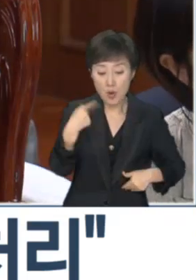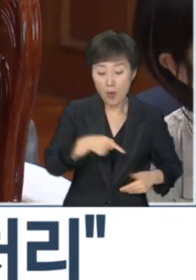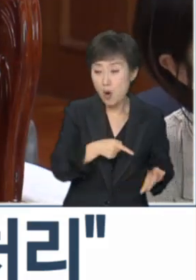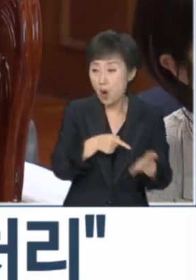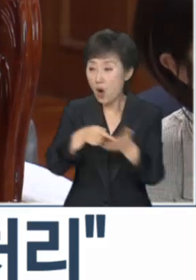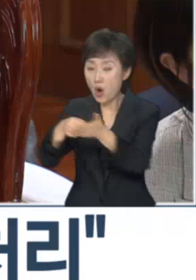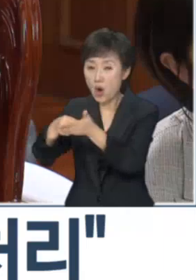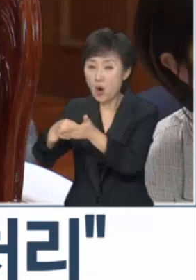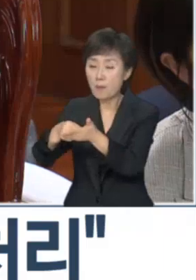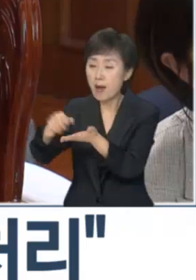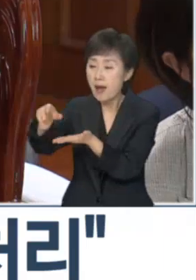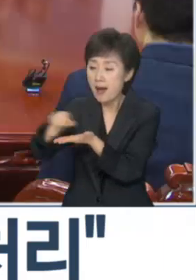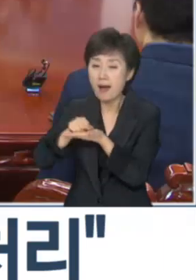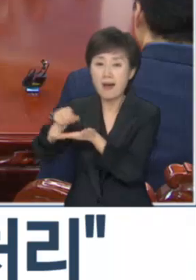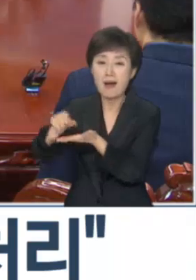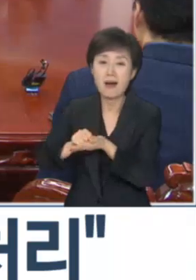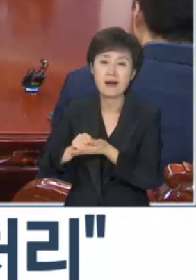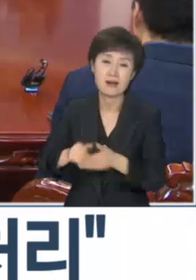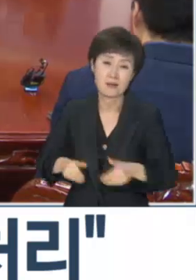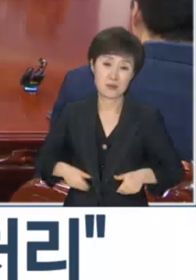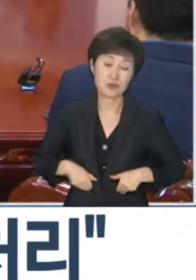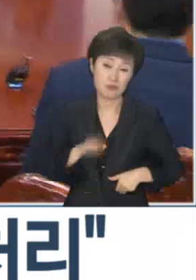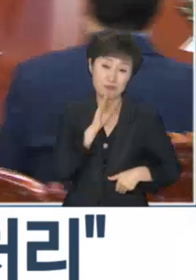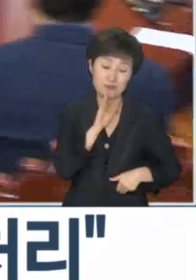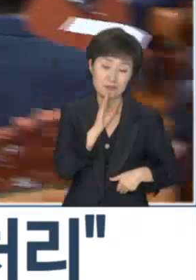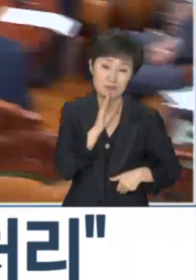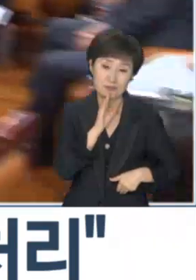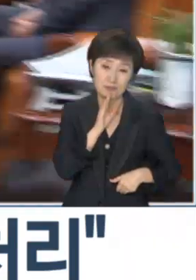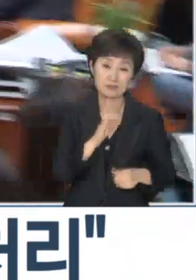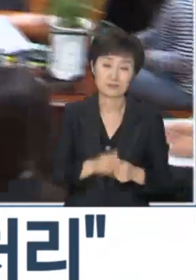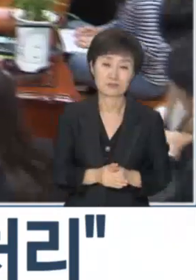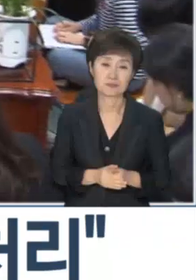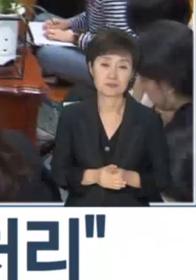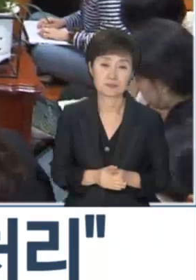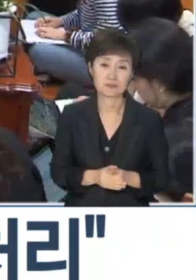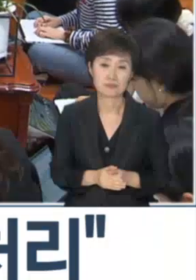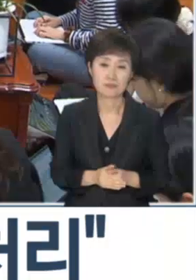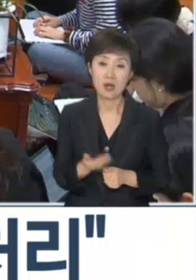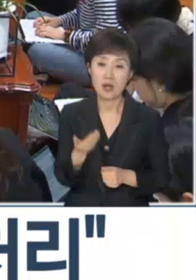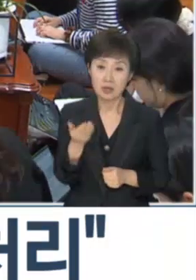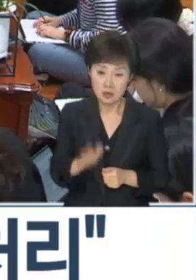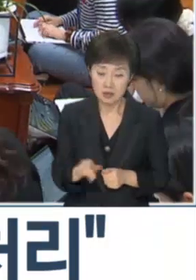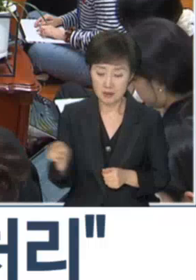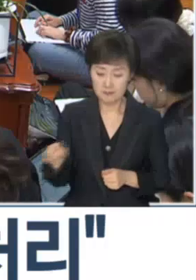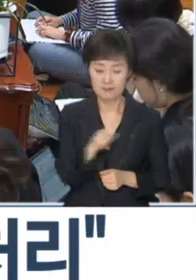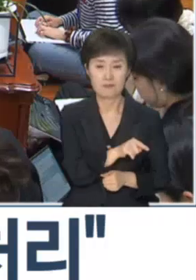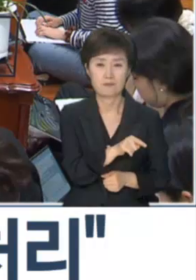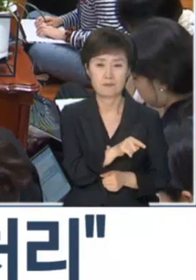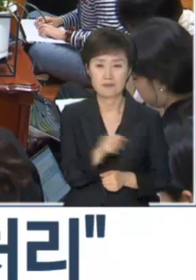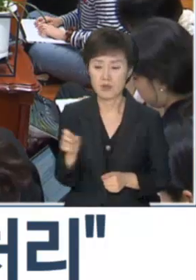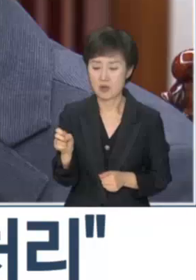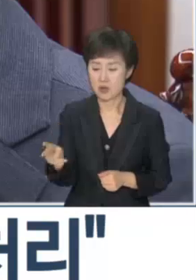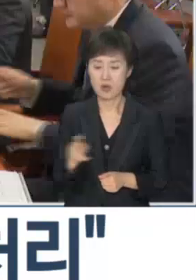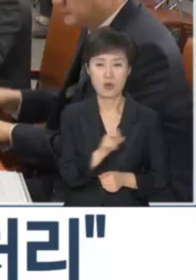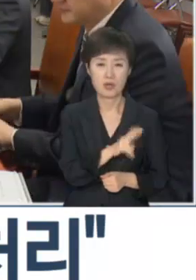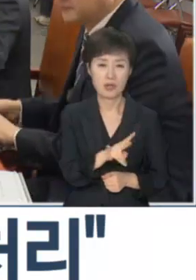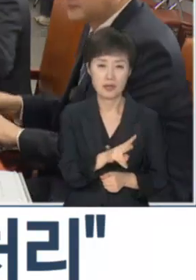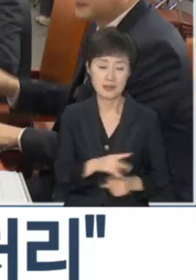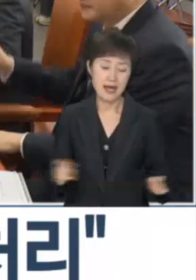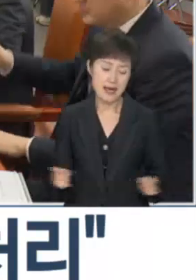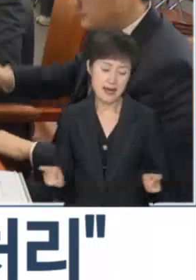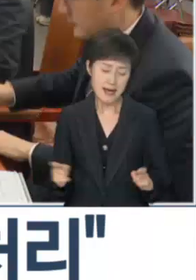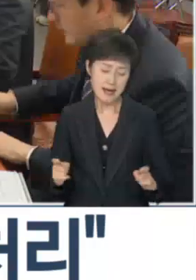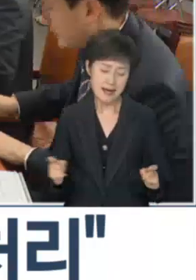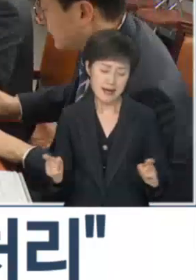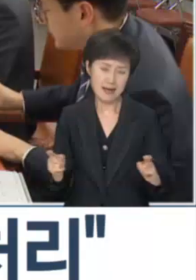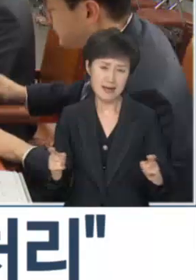사실 지역 예산도 있고 쪽지 예산도 있고 있겠지만 그럼에도 불구하고 여야가 이것을 법정 시한 뭐 그런